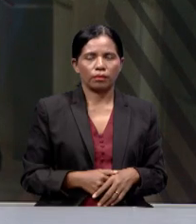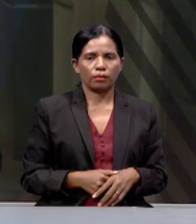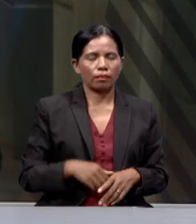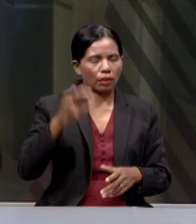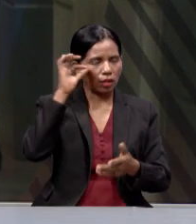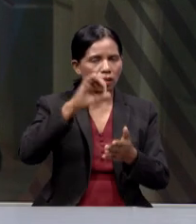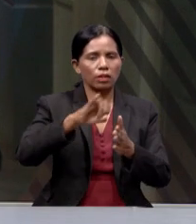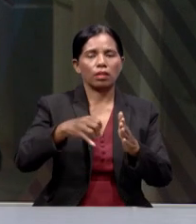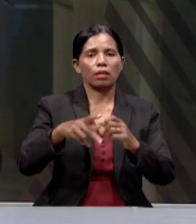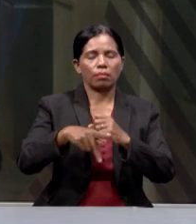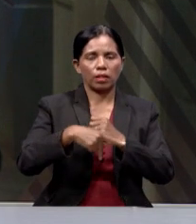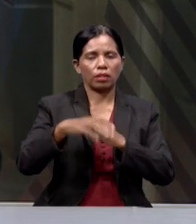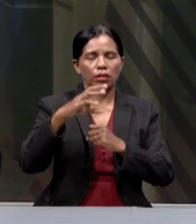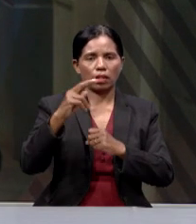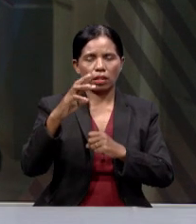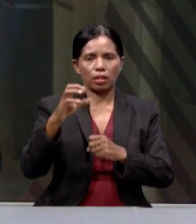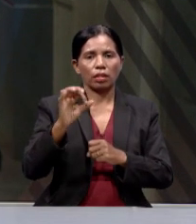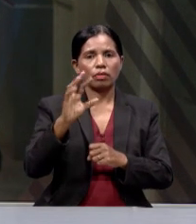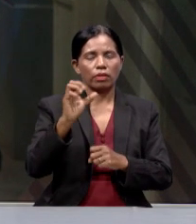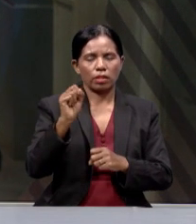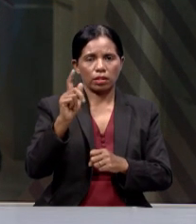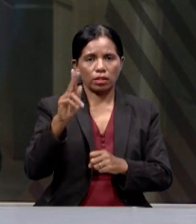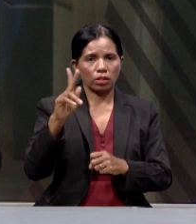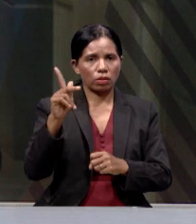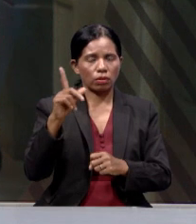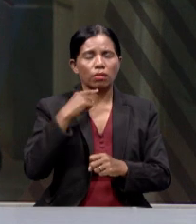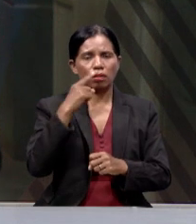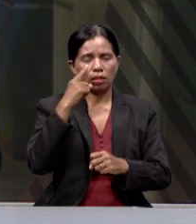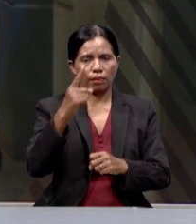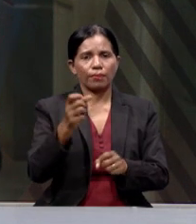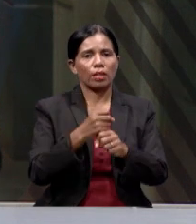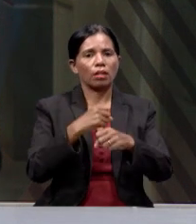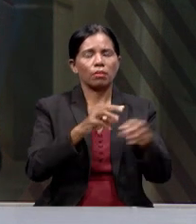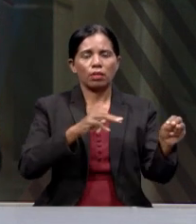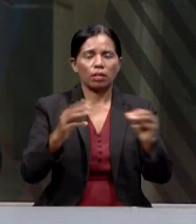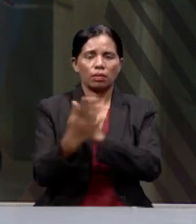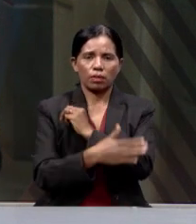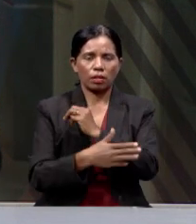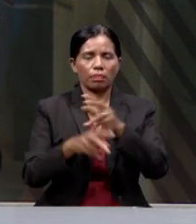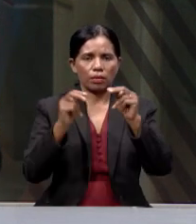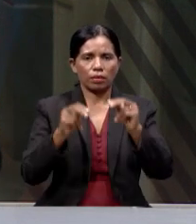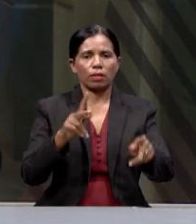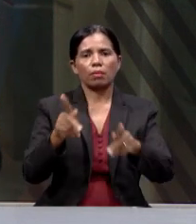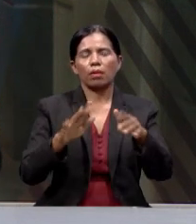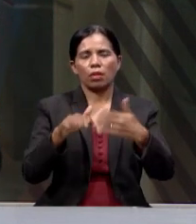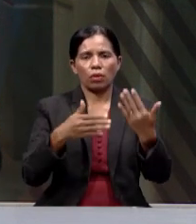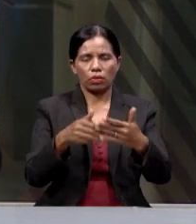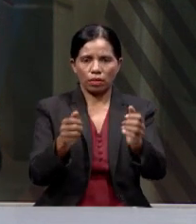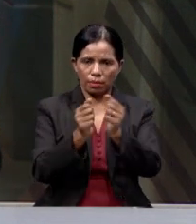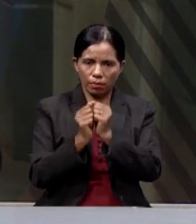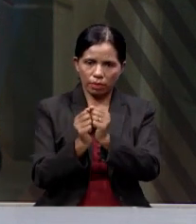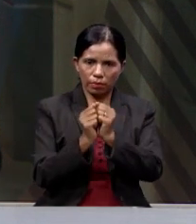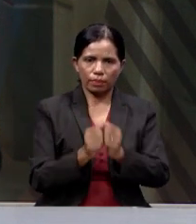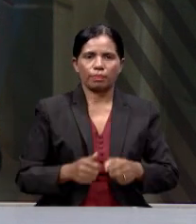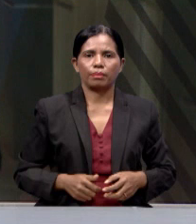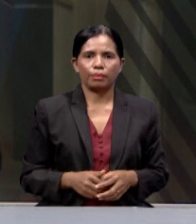Sekretaris Jeneral Partido Senerte Francisco Calbo Adilai Hatete atau hal mudang sabaraine presiza emohotu hamotoko.